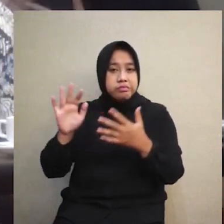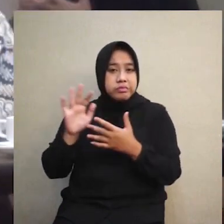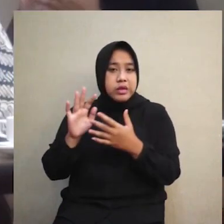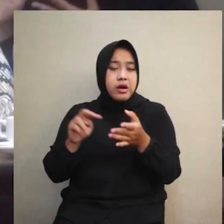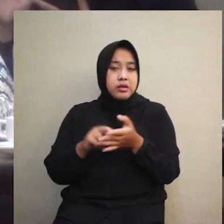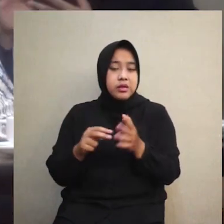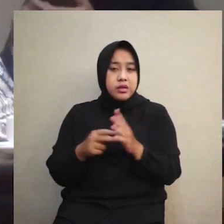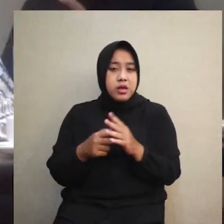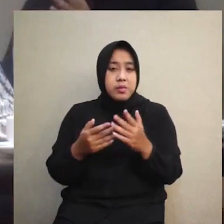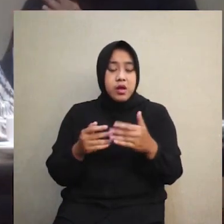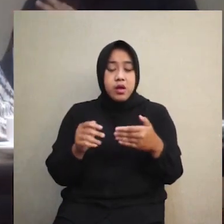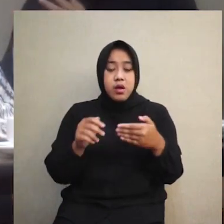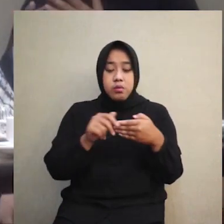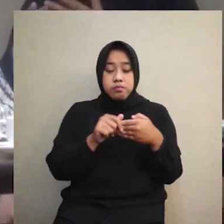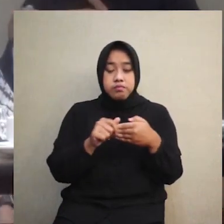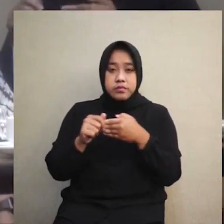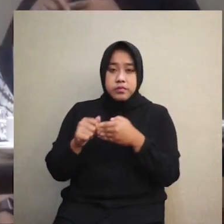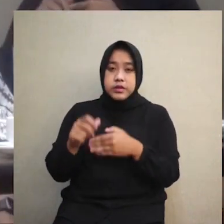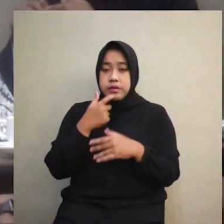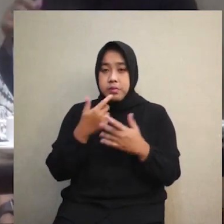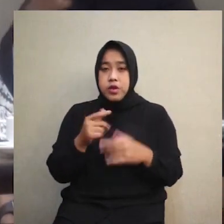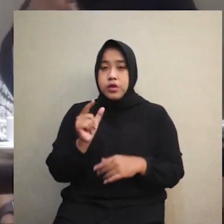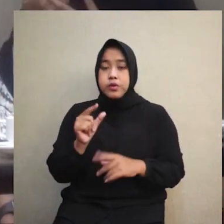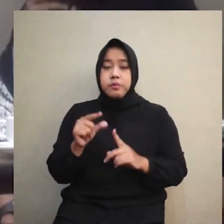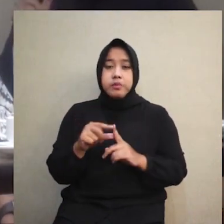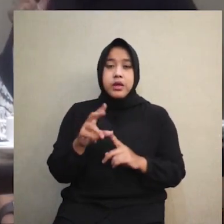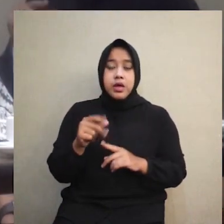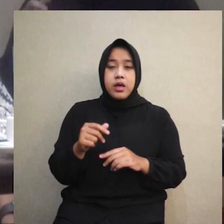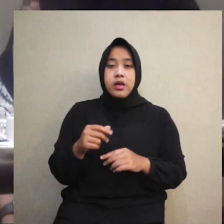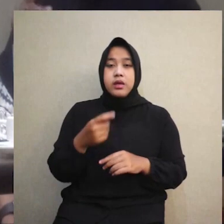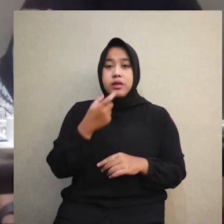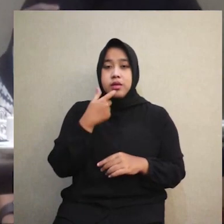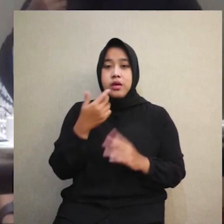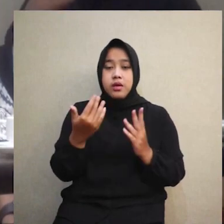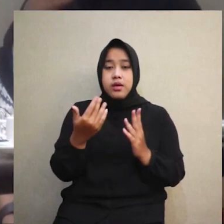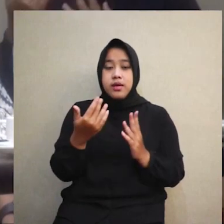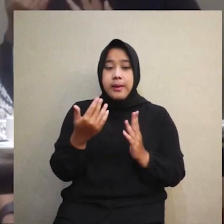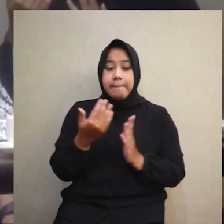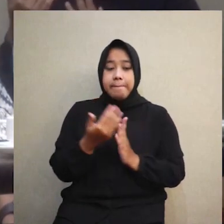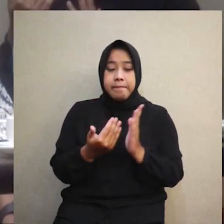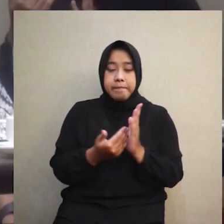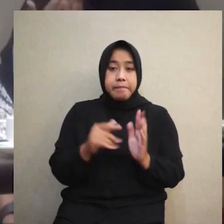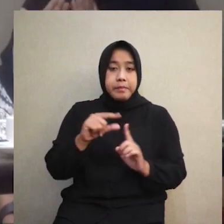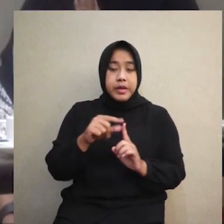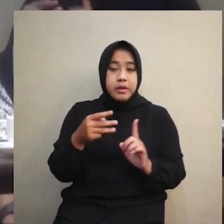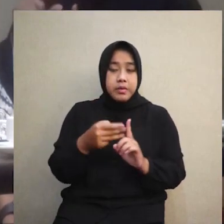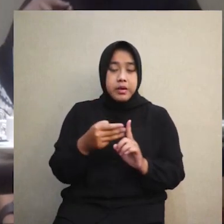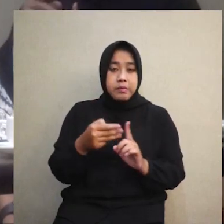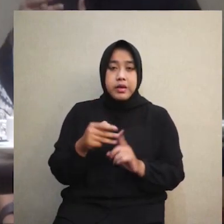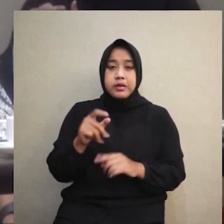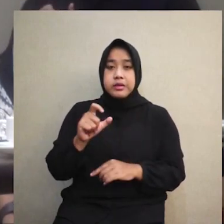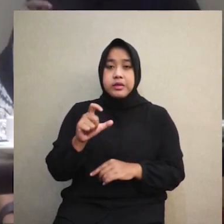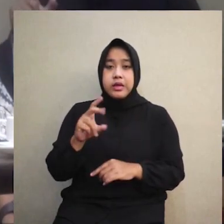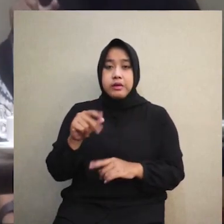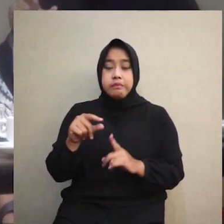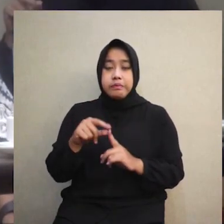kawalan kita terhadap upr mekanisme-mekanisme PBB crvd